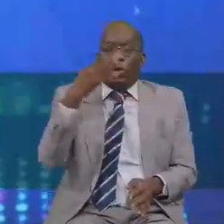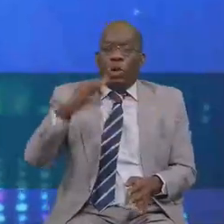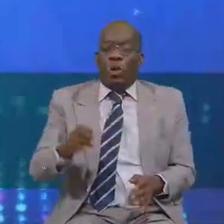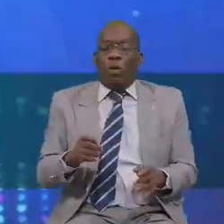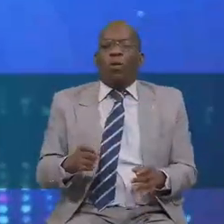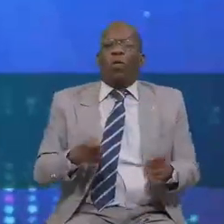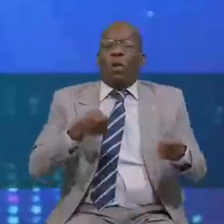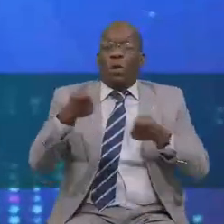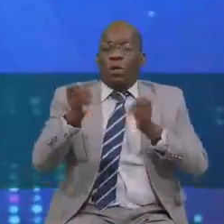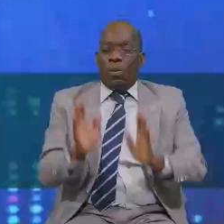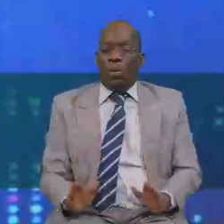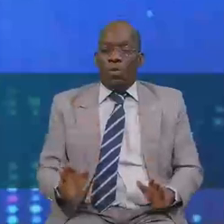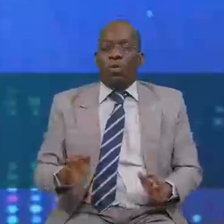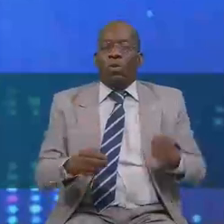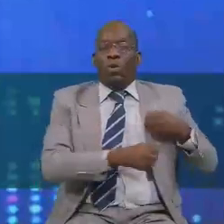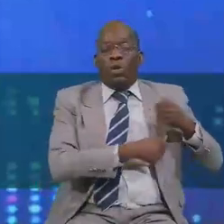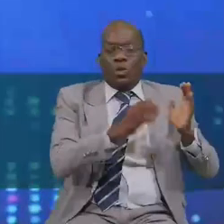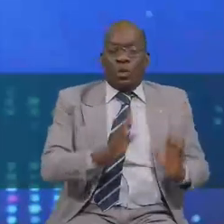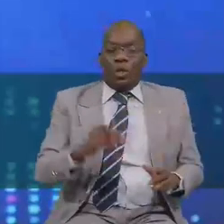des soldats